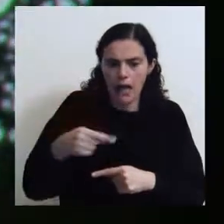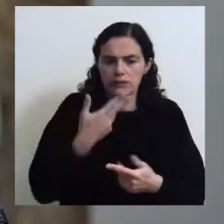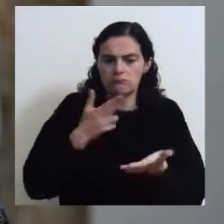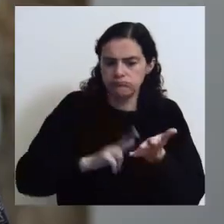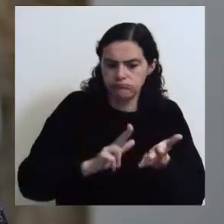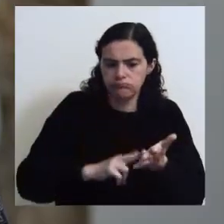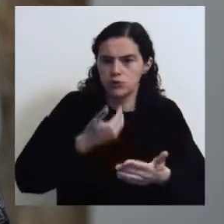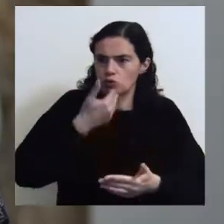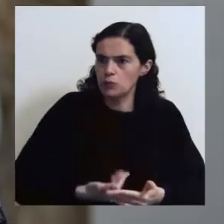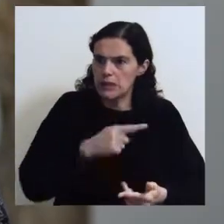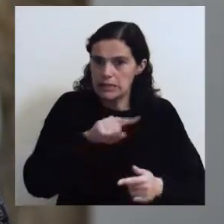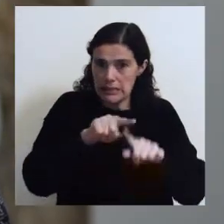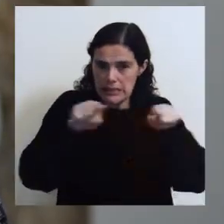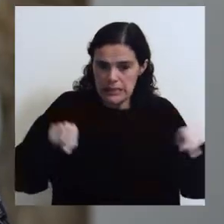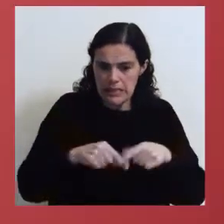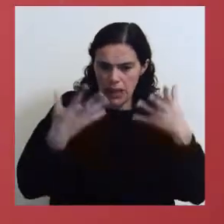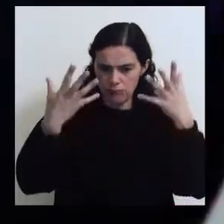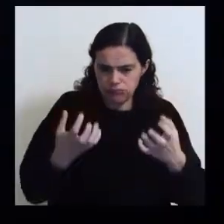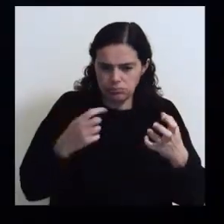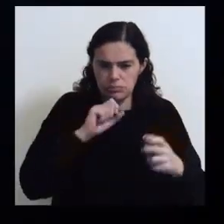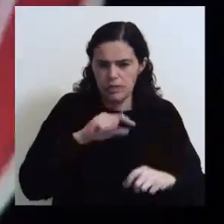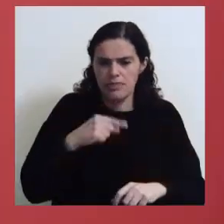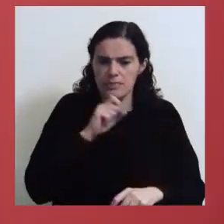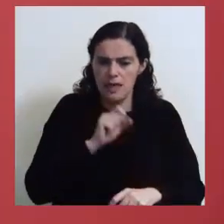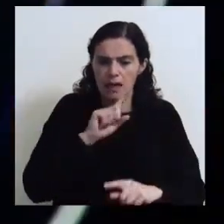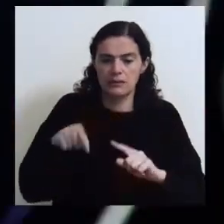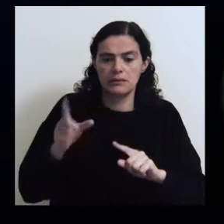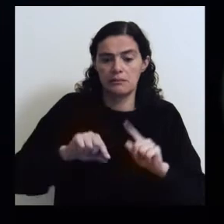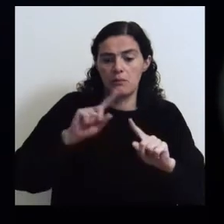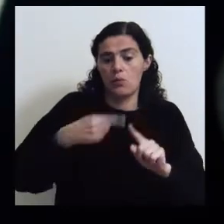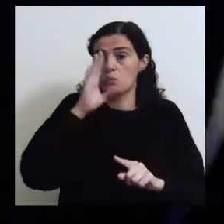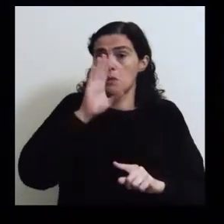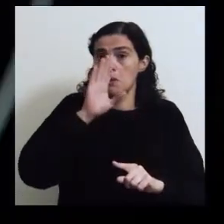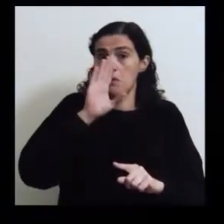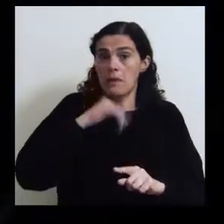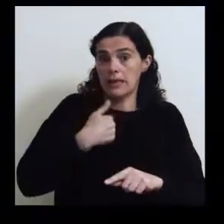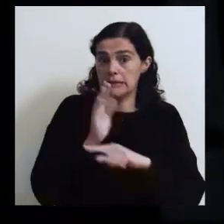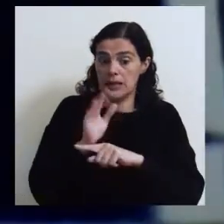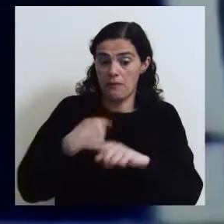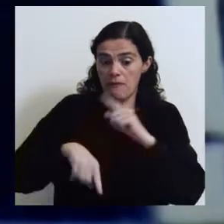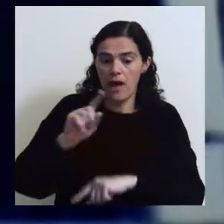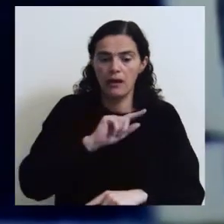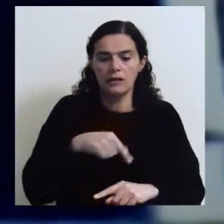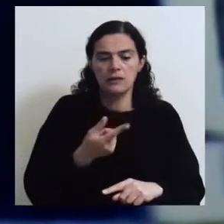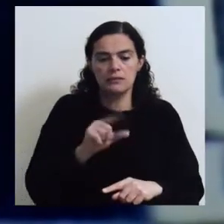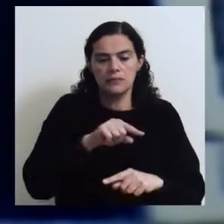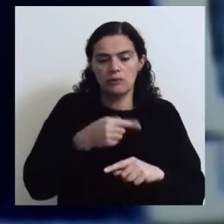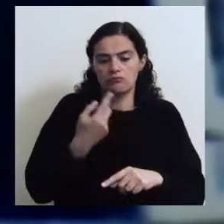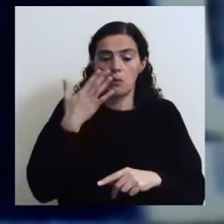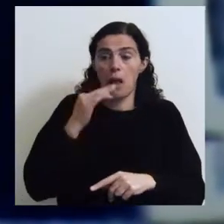une véritable expérience de la salle obscure comme on en a l'habitude au cinéma, sauf que